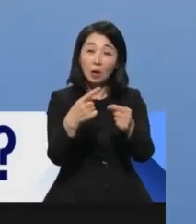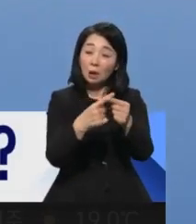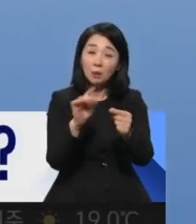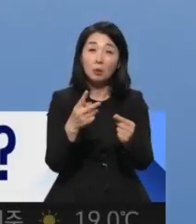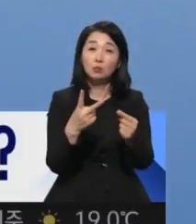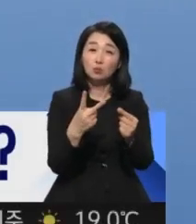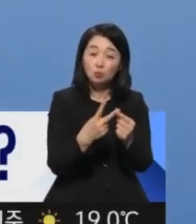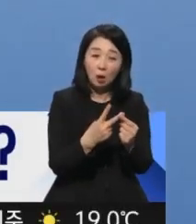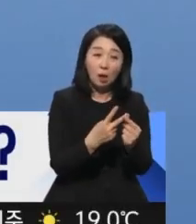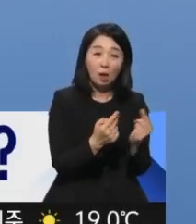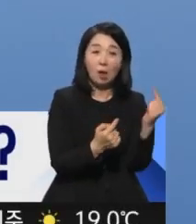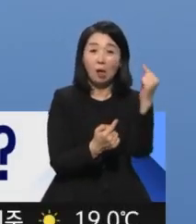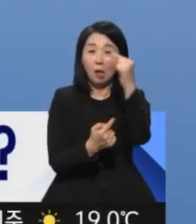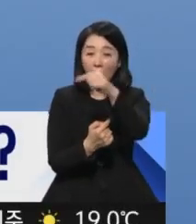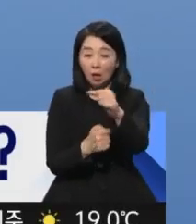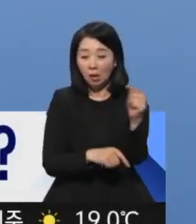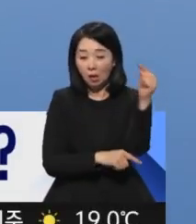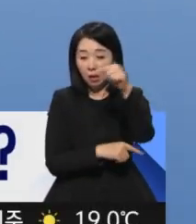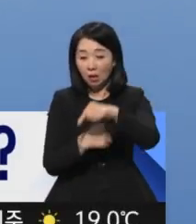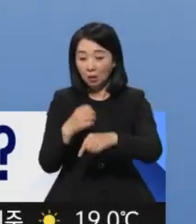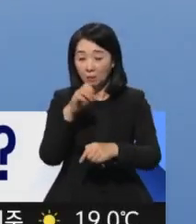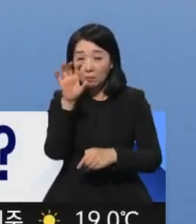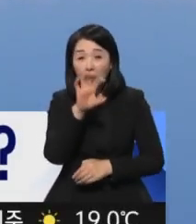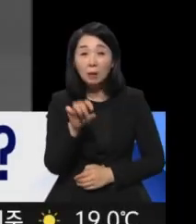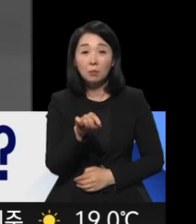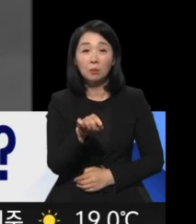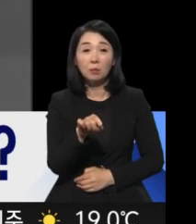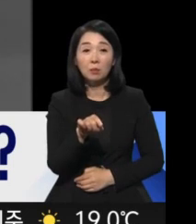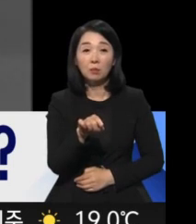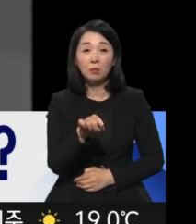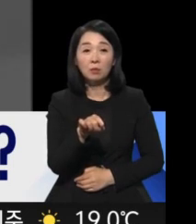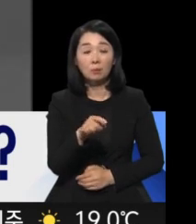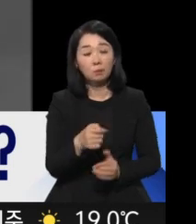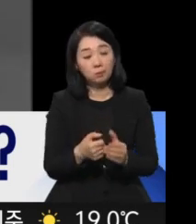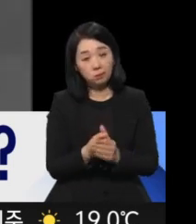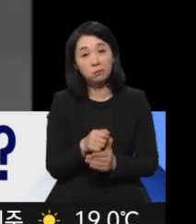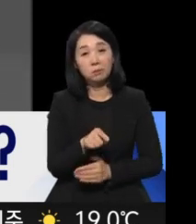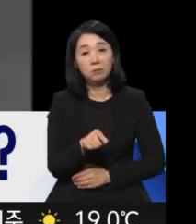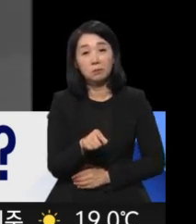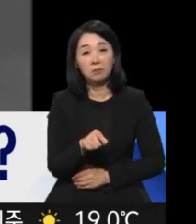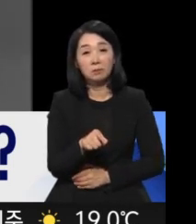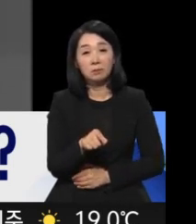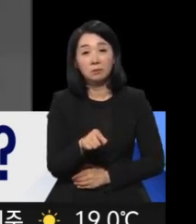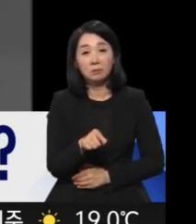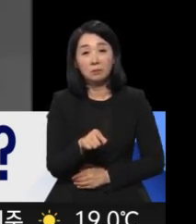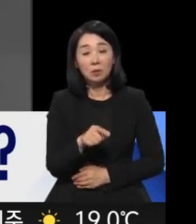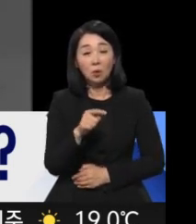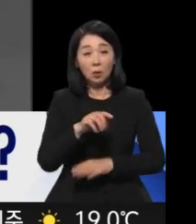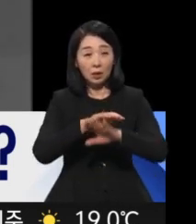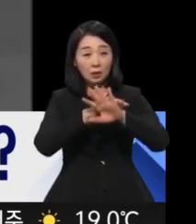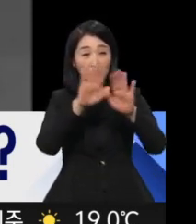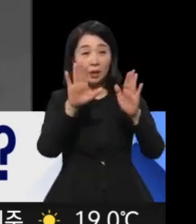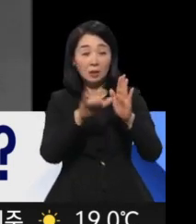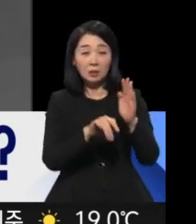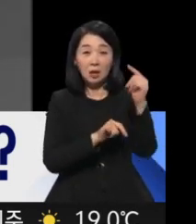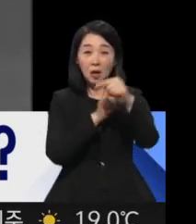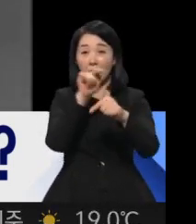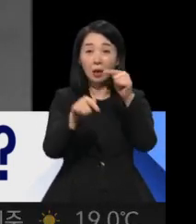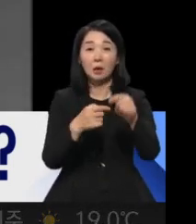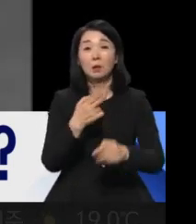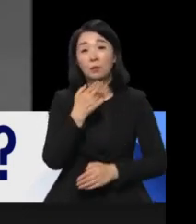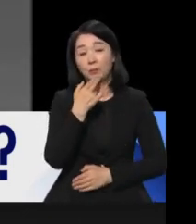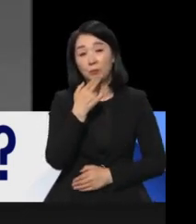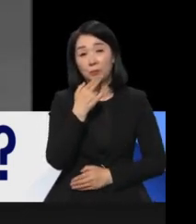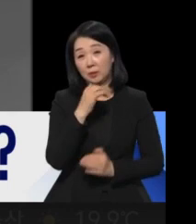또 나왔기 때문에 이런 경우는 굉장히 이례적이고 네. 낮 시간에 이런 경우가 그렇게 많지는